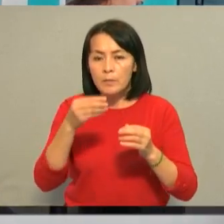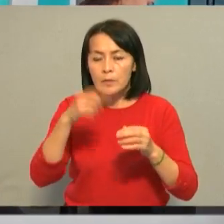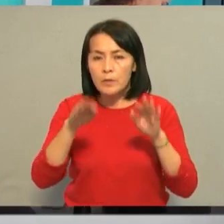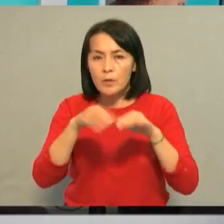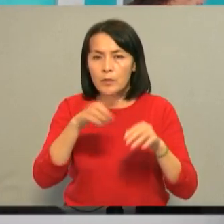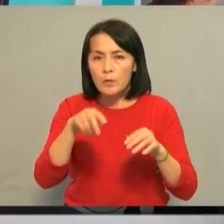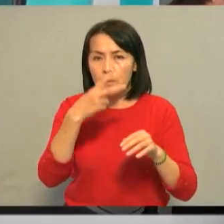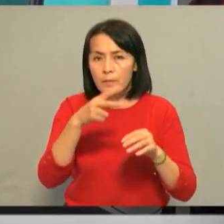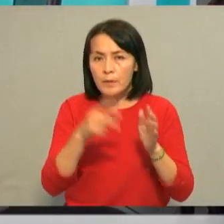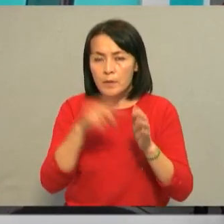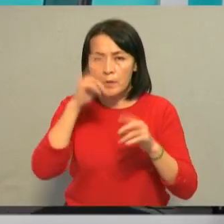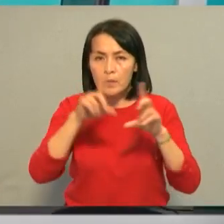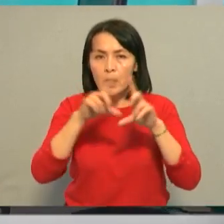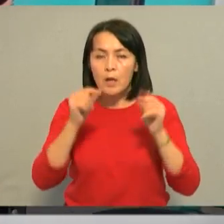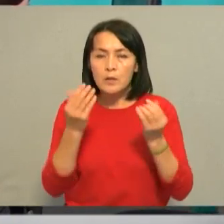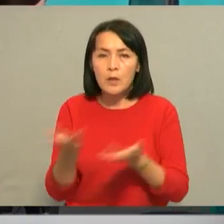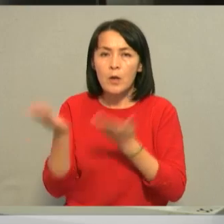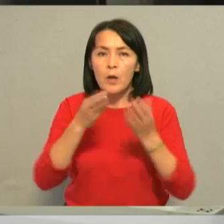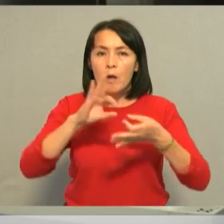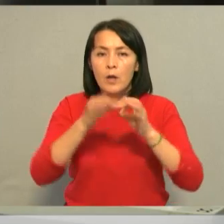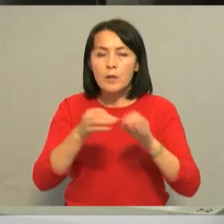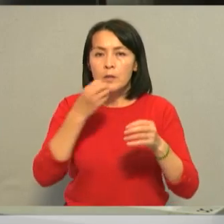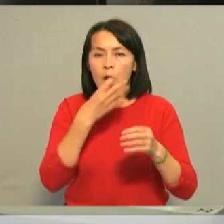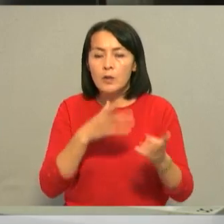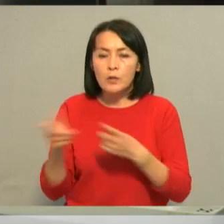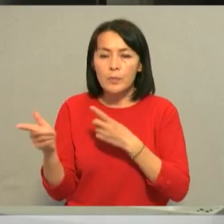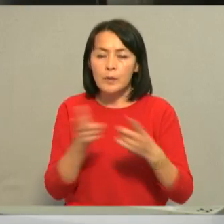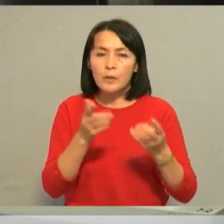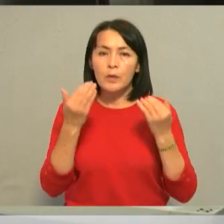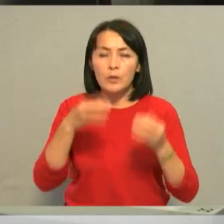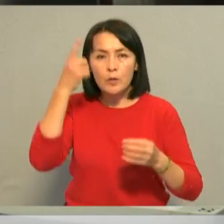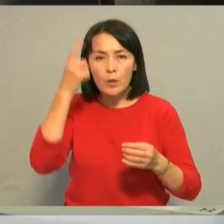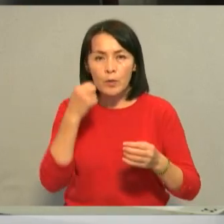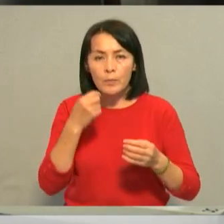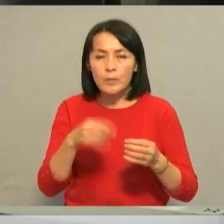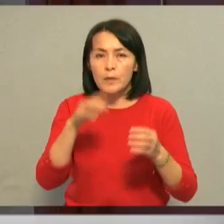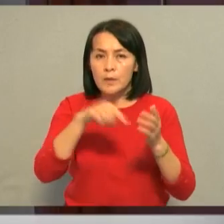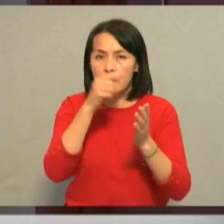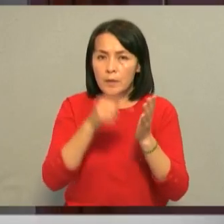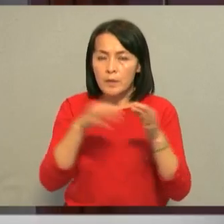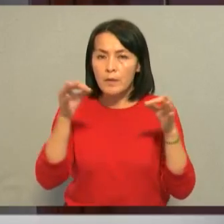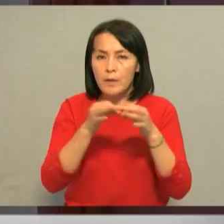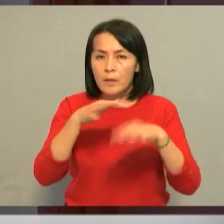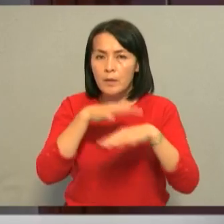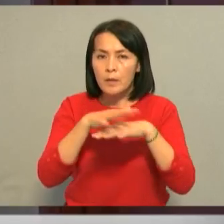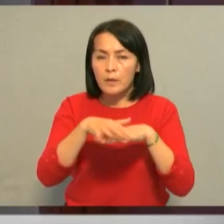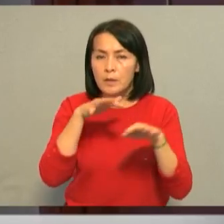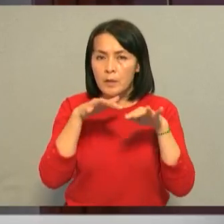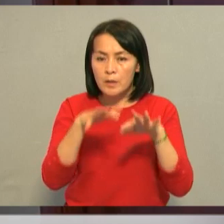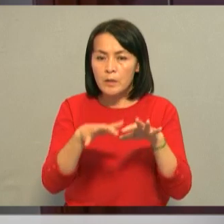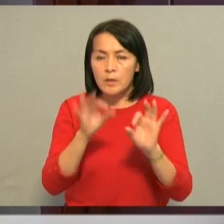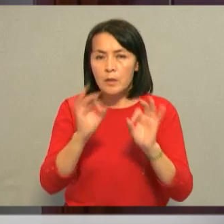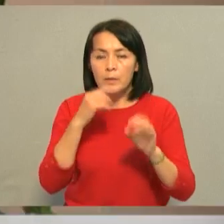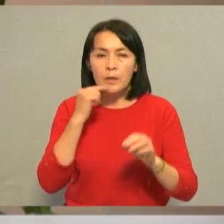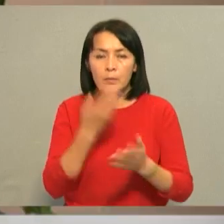ученик школы номер 27 в Шимкент он пришёл на олимпиаду хорошо подготовленным уверенно справился с заданиями по физике и математике решив задачи Без